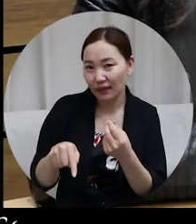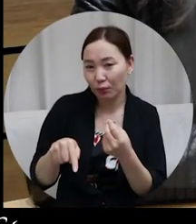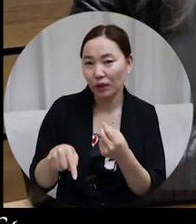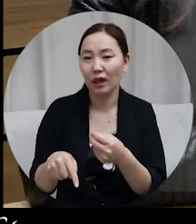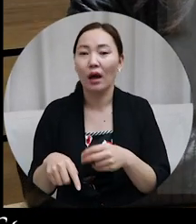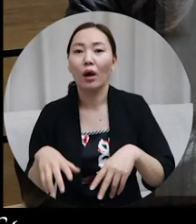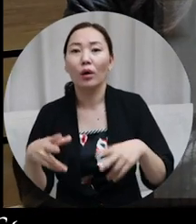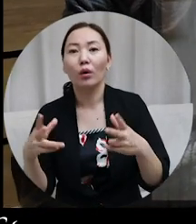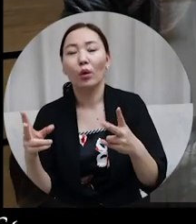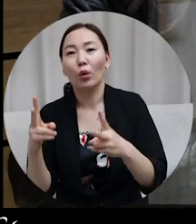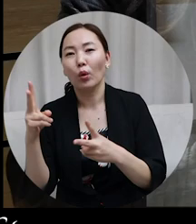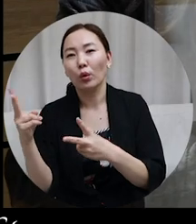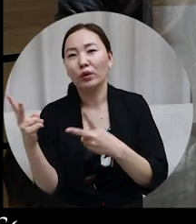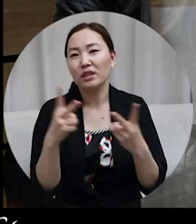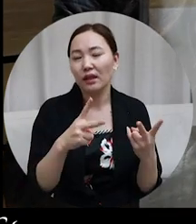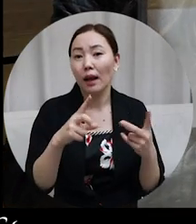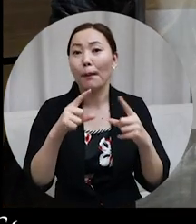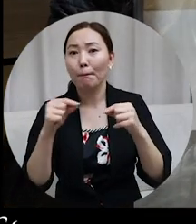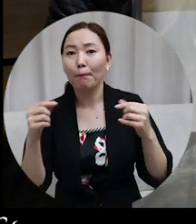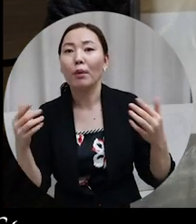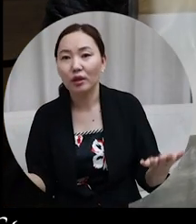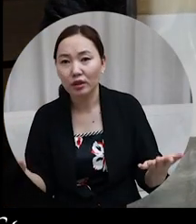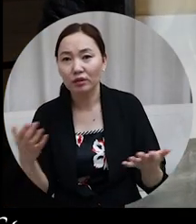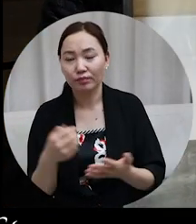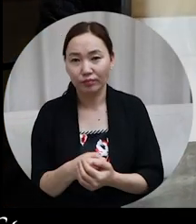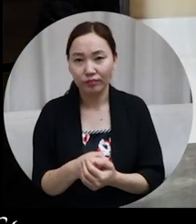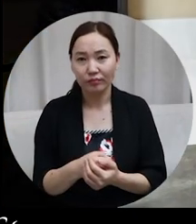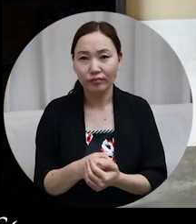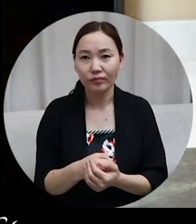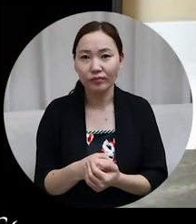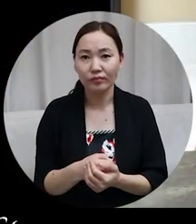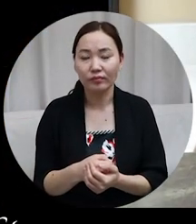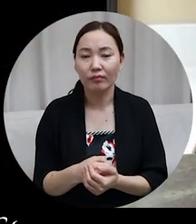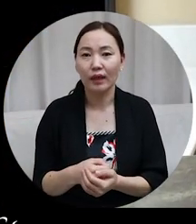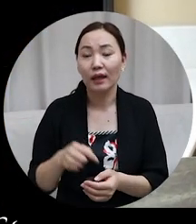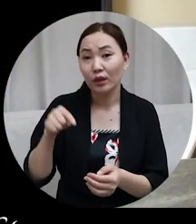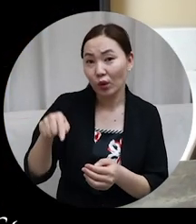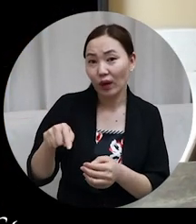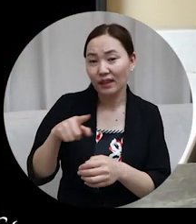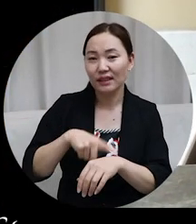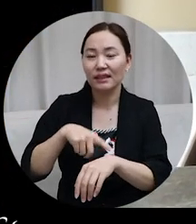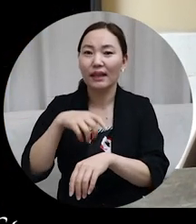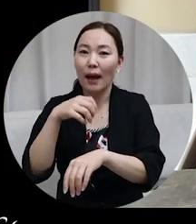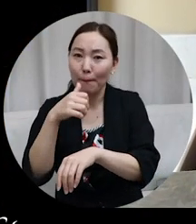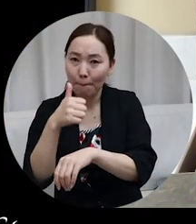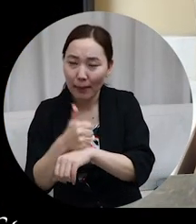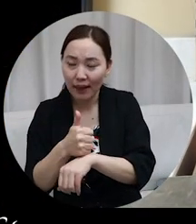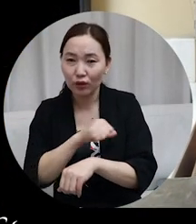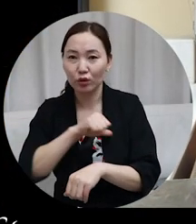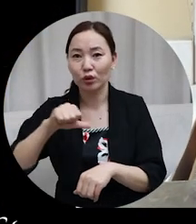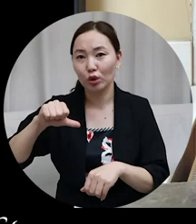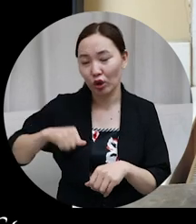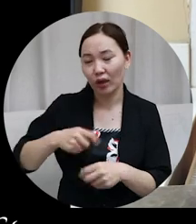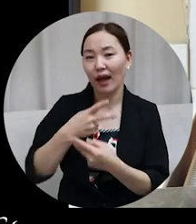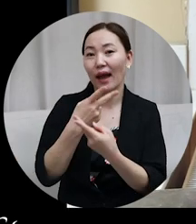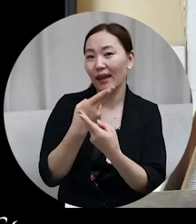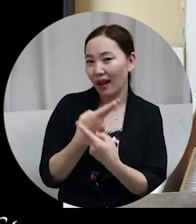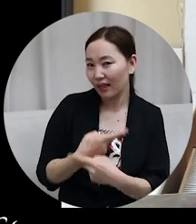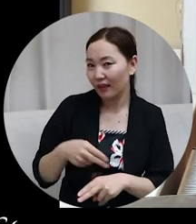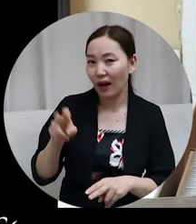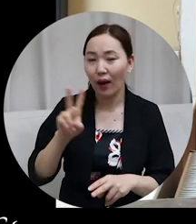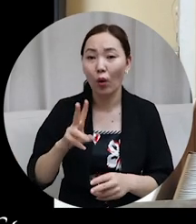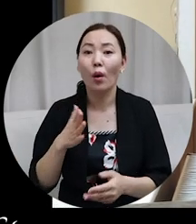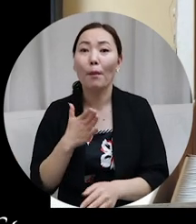диализсэн шүлжлэхээ болчт юм билээ. Яг зөв хүмүүс шиг ингээ гэртээ суугаад яг ингээл цагаа барайл хэмжлэхээ гээлтэй.